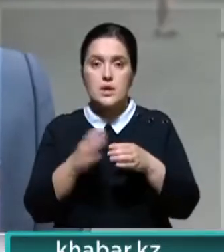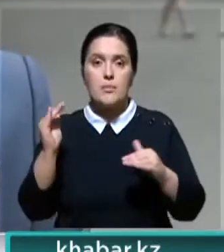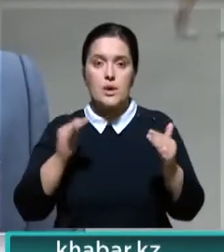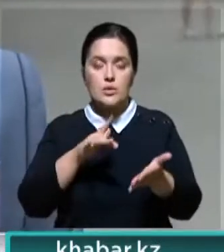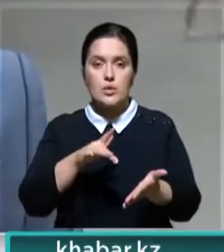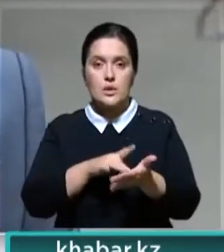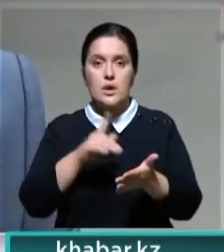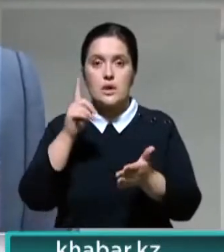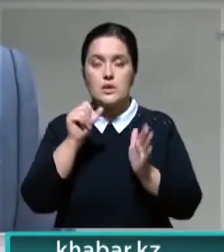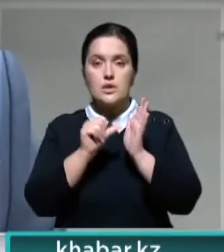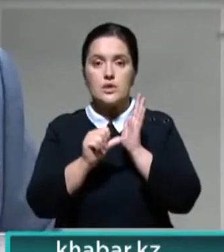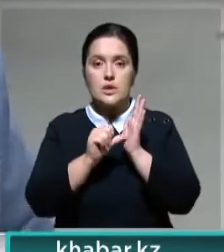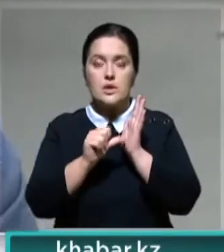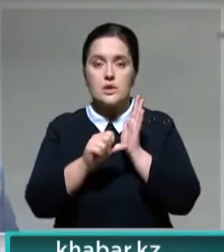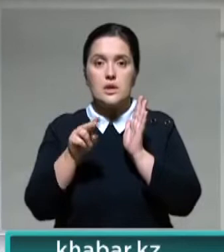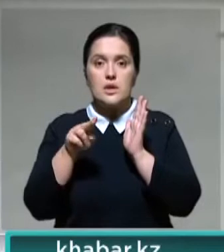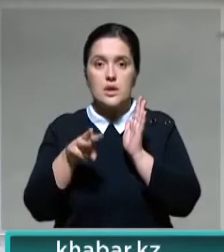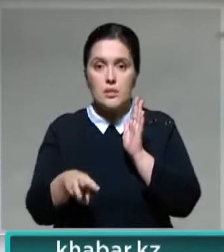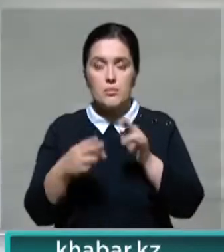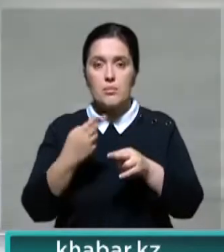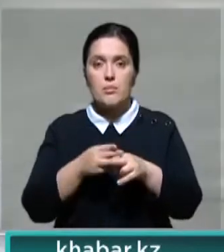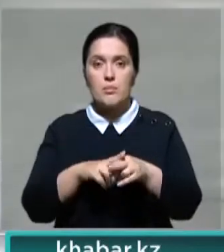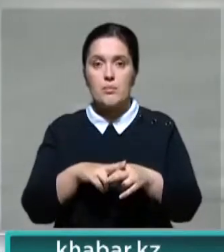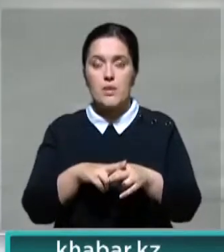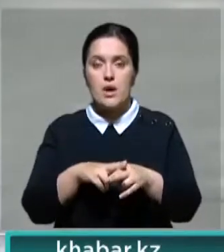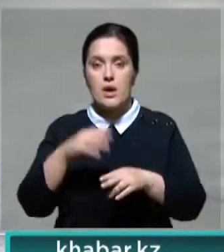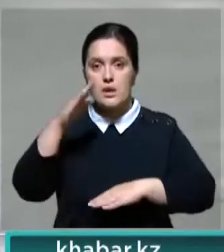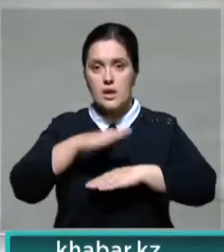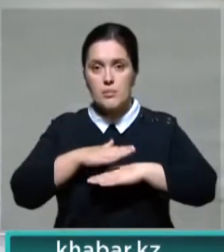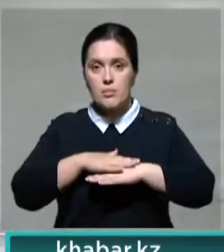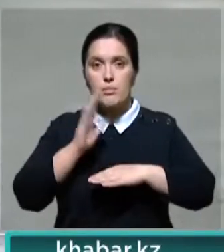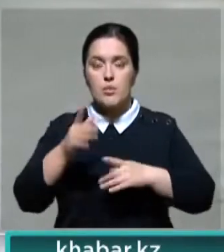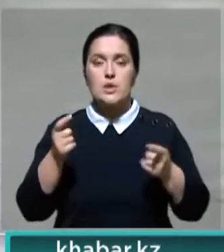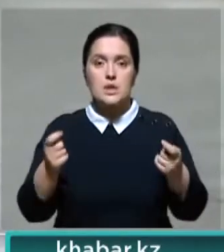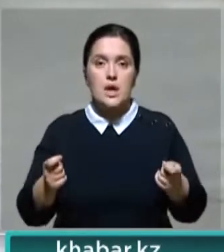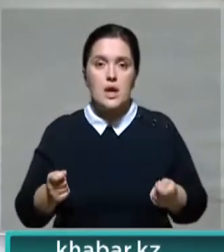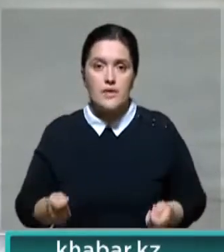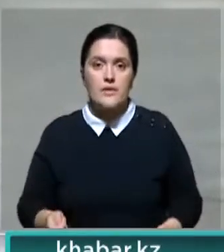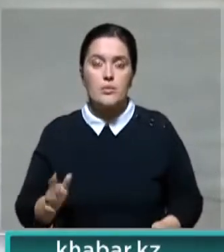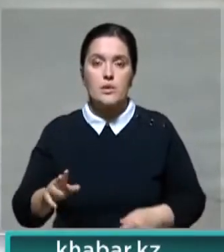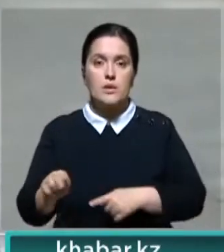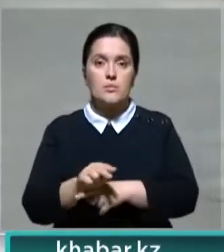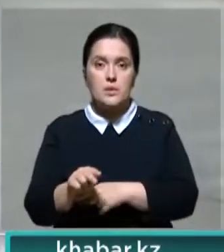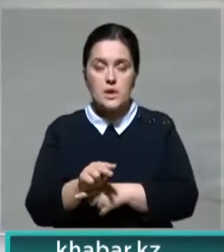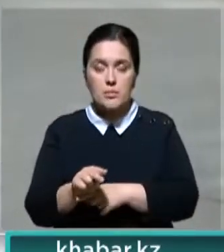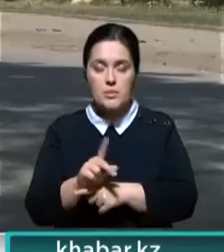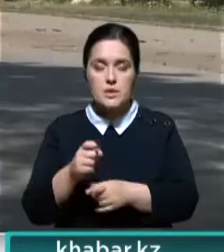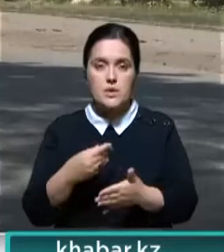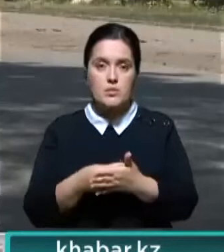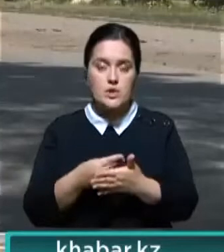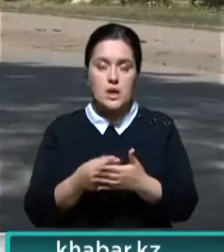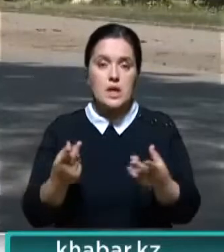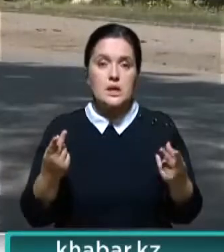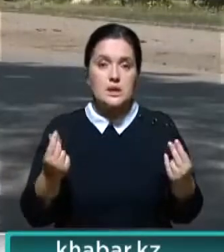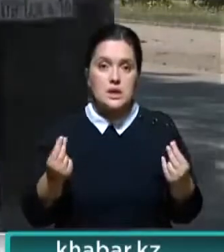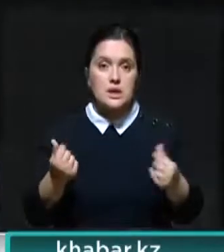Порядка 160 километров теплоснабжения. Акимат уже будет ими заведовать, а также, возможно, ремонтировать за счет бюджетных средств. А у